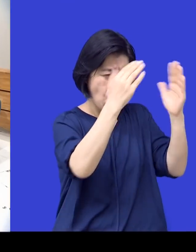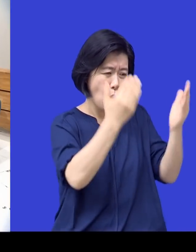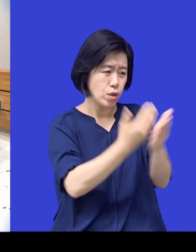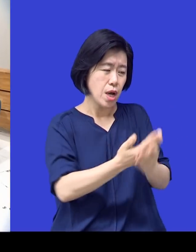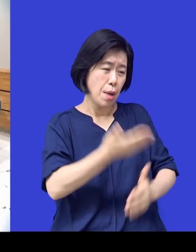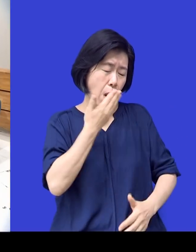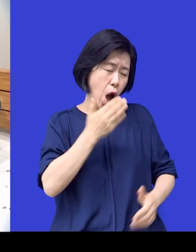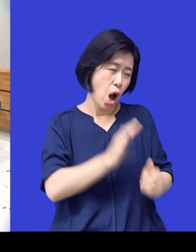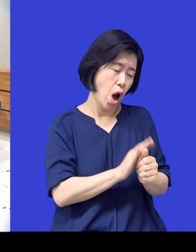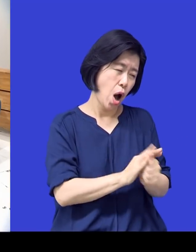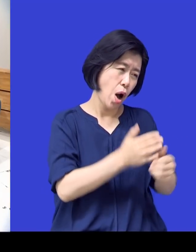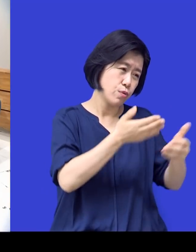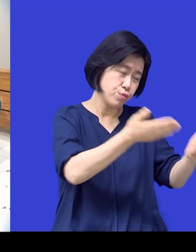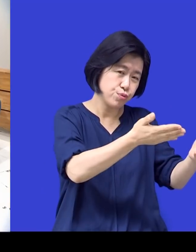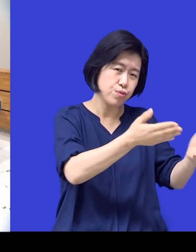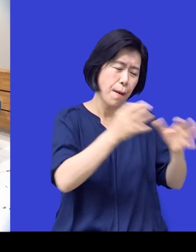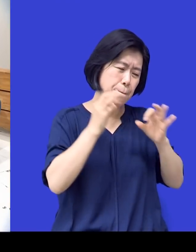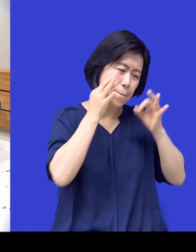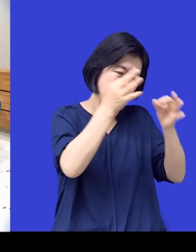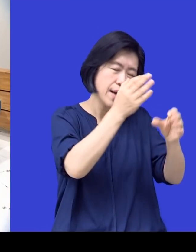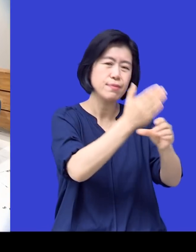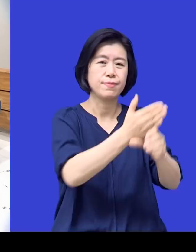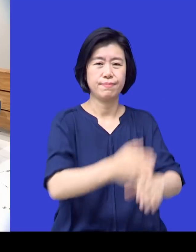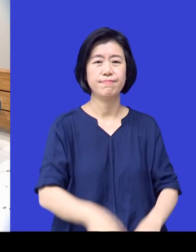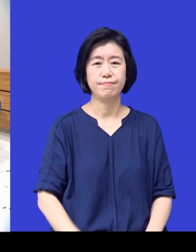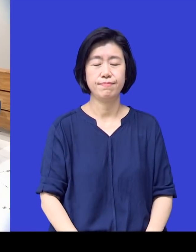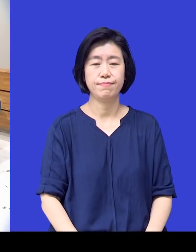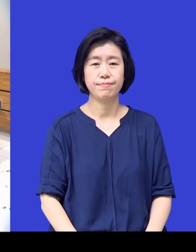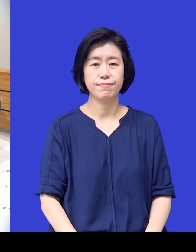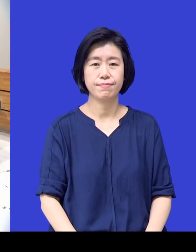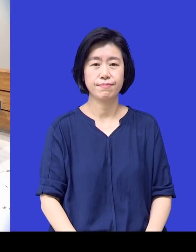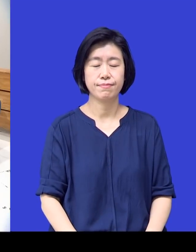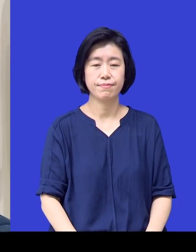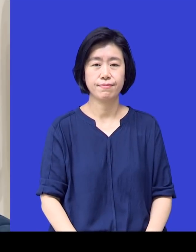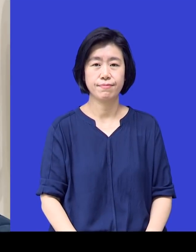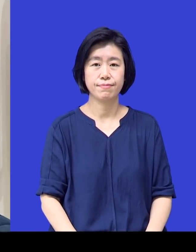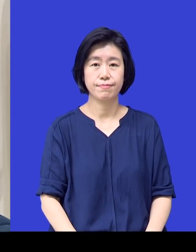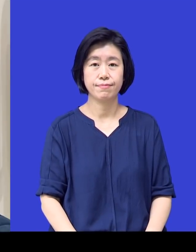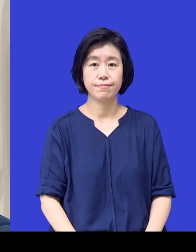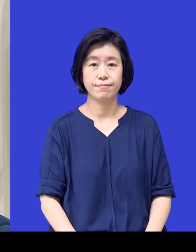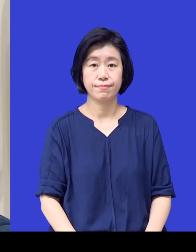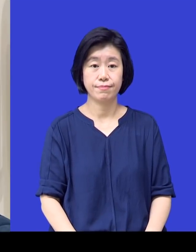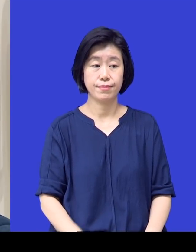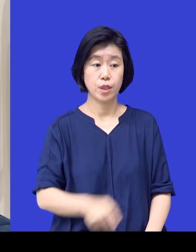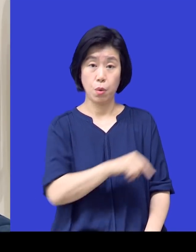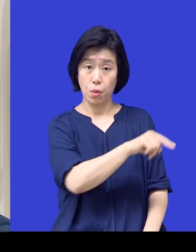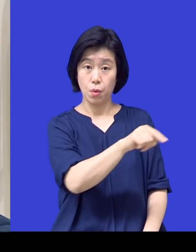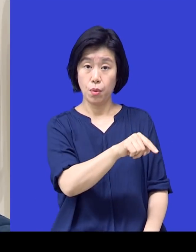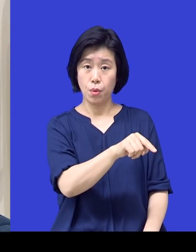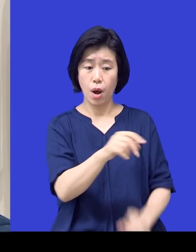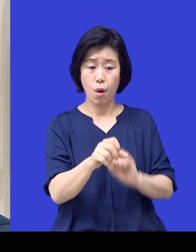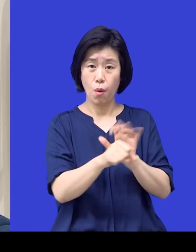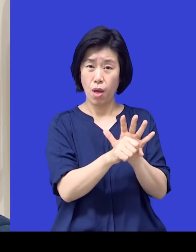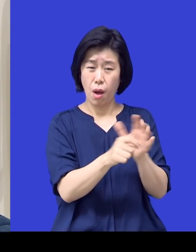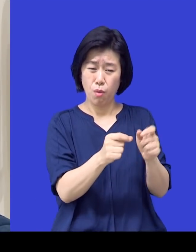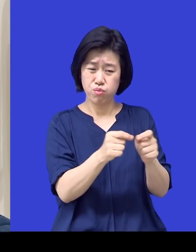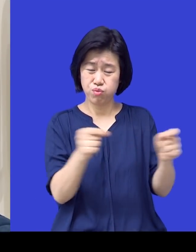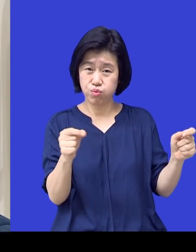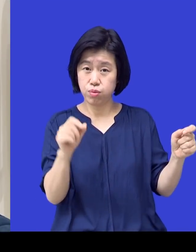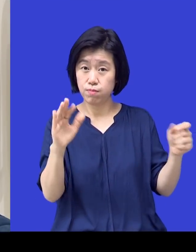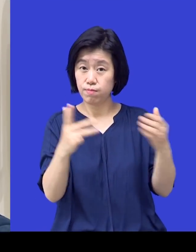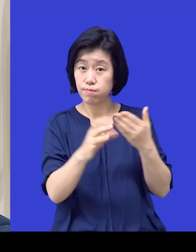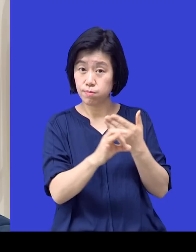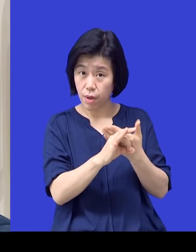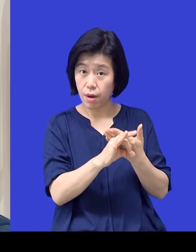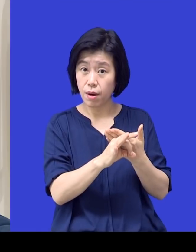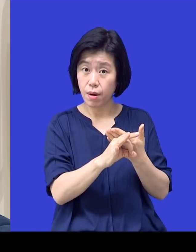거예요. 예. 그러니까 우리 후원자님들이 그걸 모르시는 거예요. 예. 예를 들면 우리 애들은 코로나가 길어지면 길어질수록